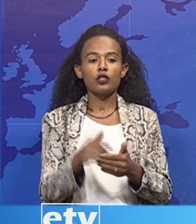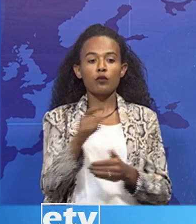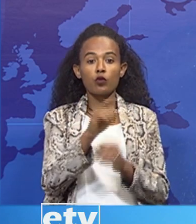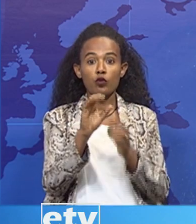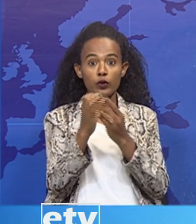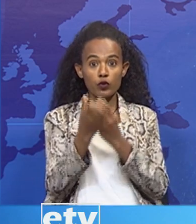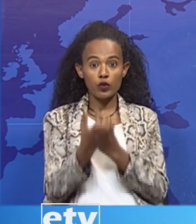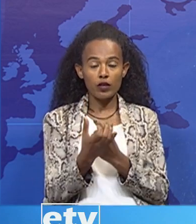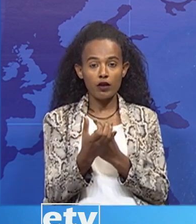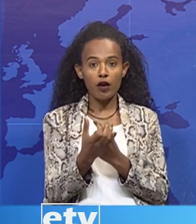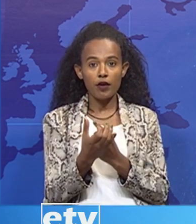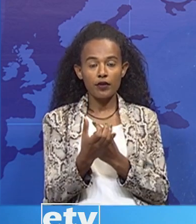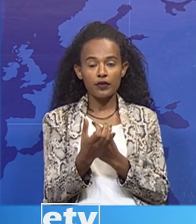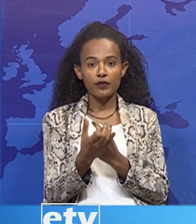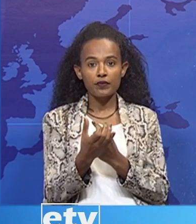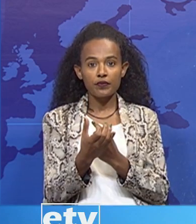ሁኔታ